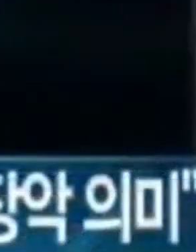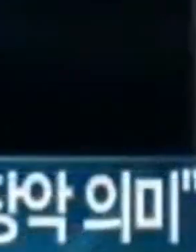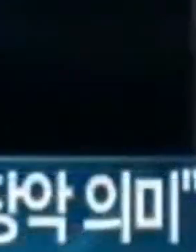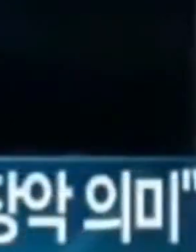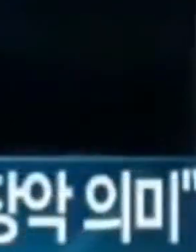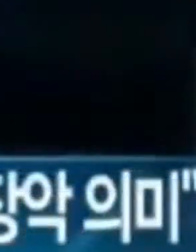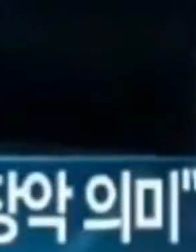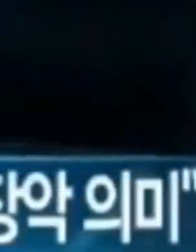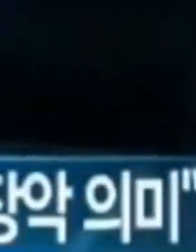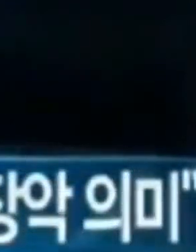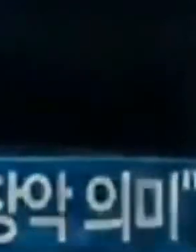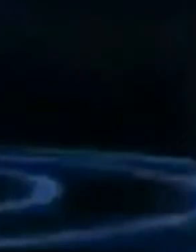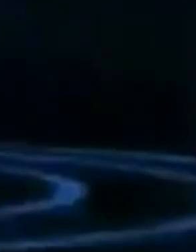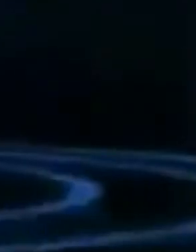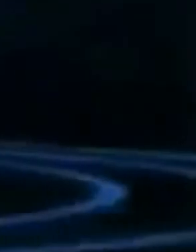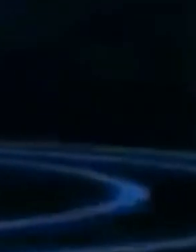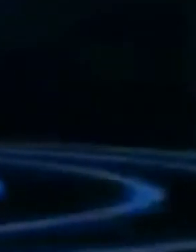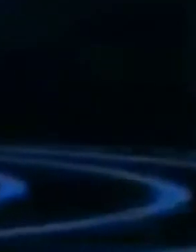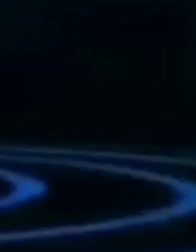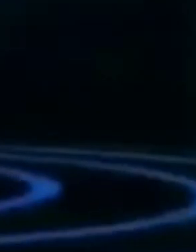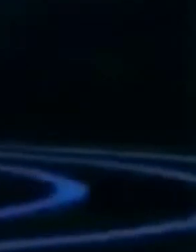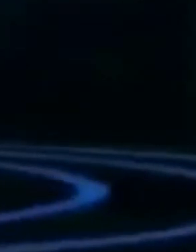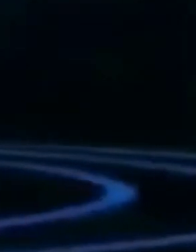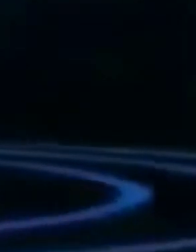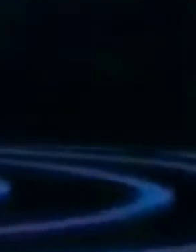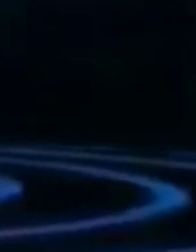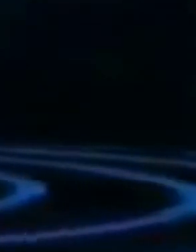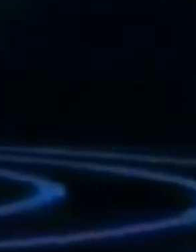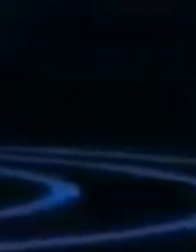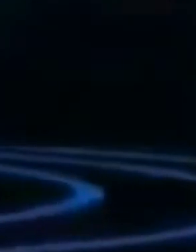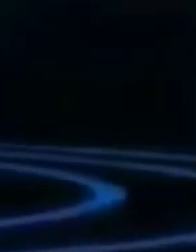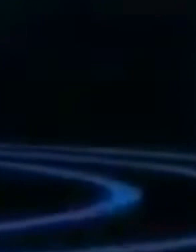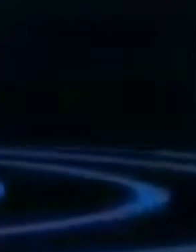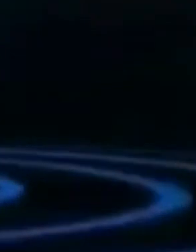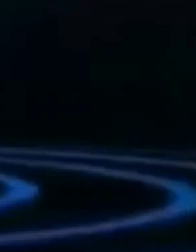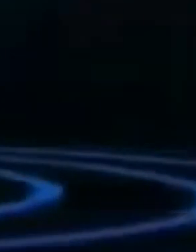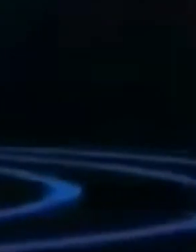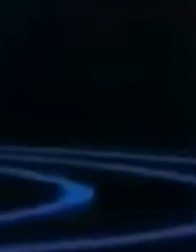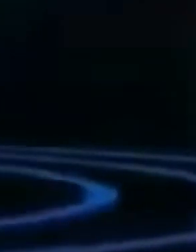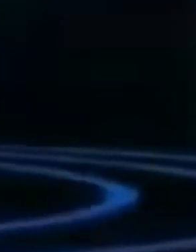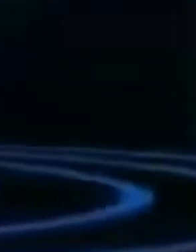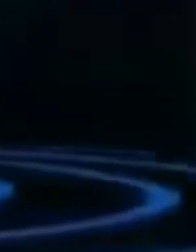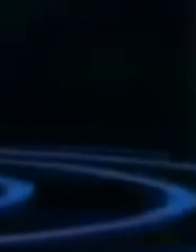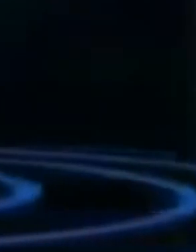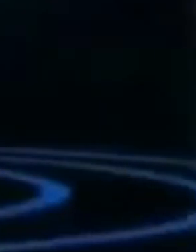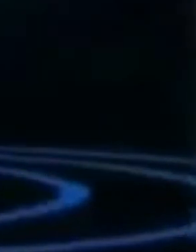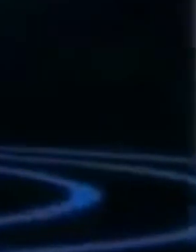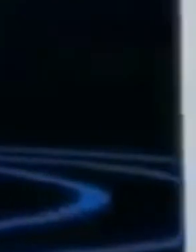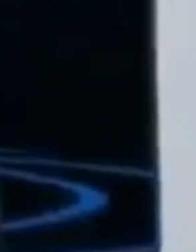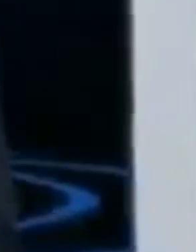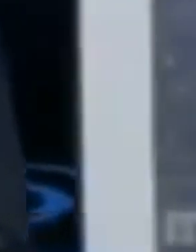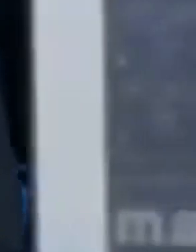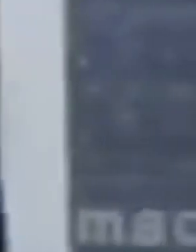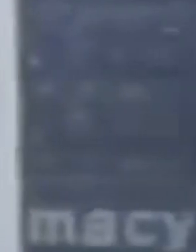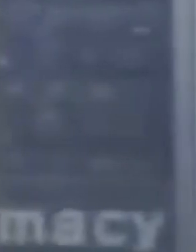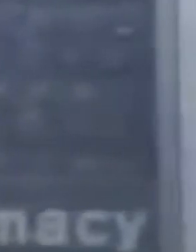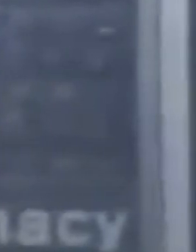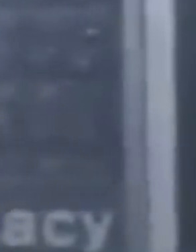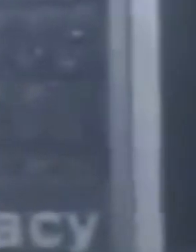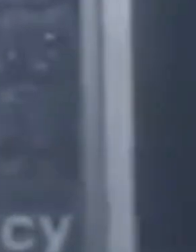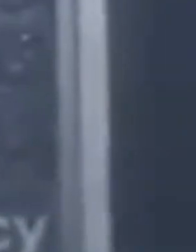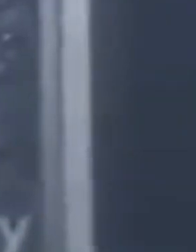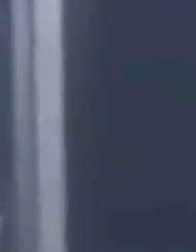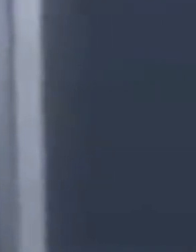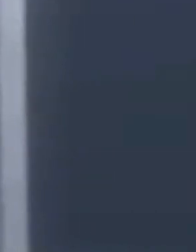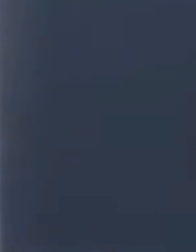넘나드는 그런 것뿐만이 아니라 인터넷을 통한 선전전을 위해서 강하게 조직을 꾸리자 이런 말이 자주 나온다고 하는데 예. 그 내용을 좀 소개해 주십시오.